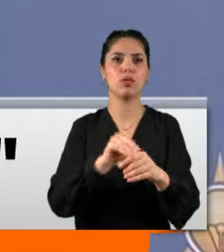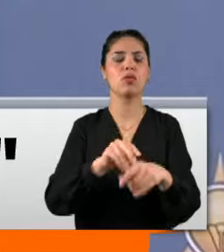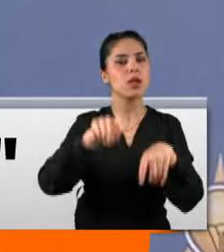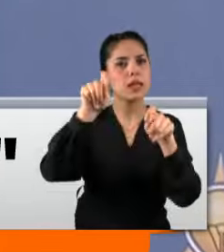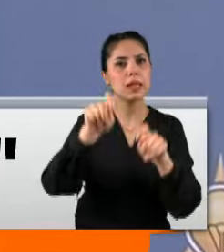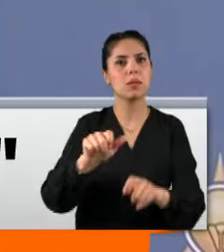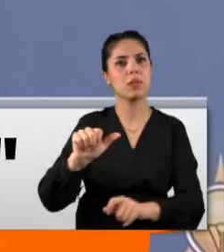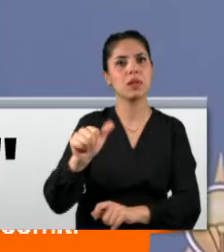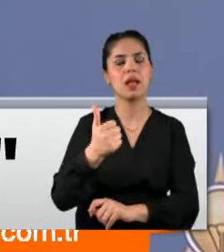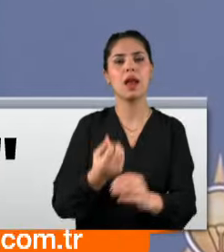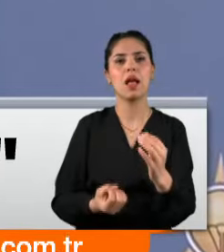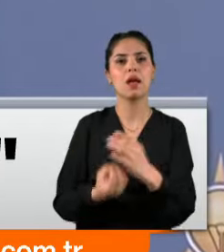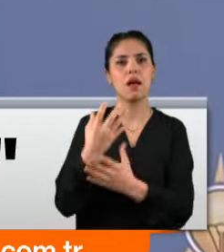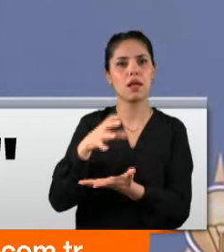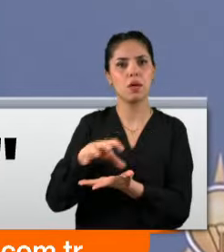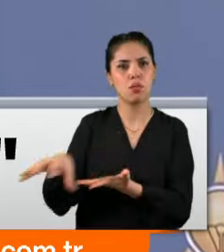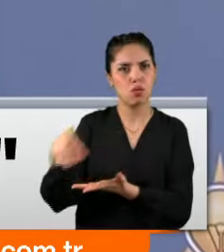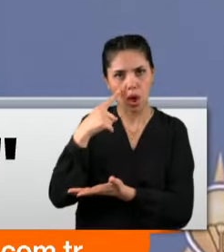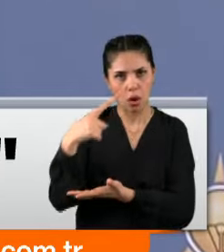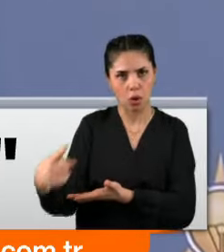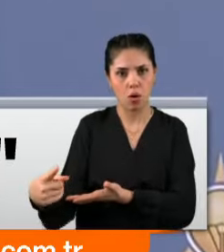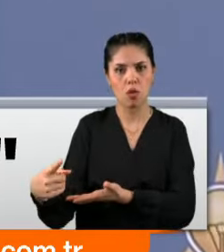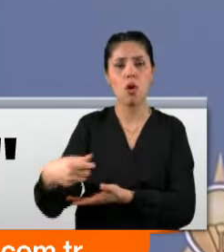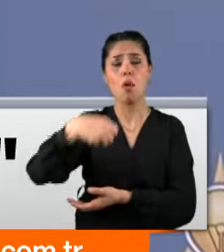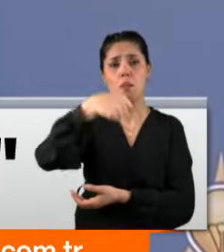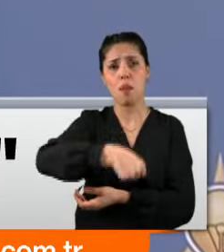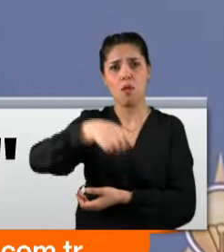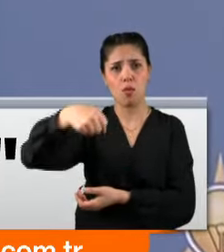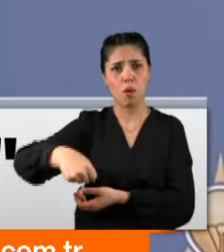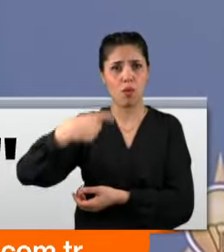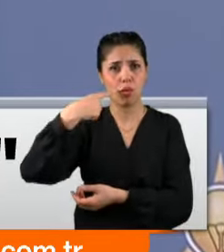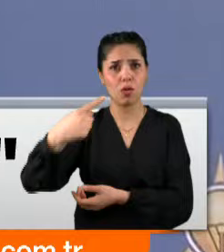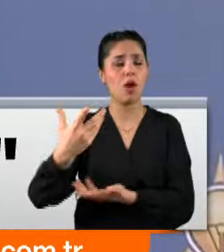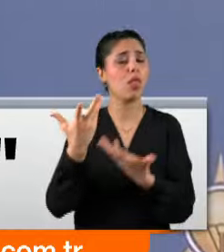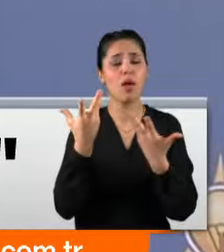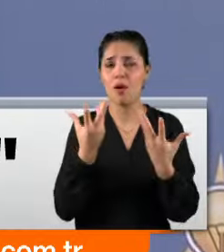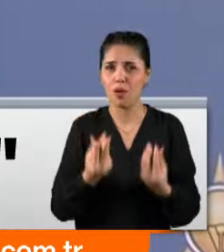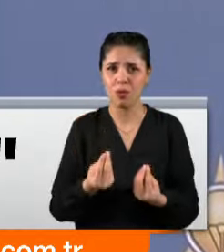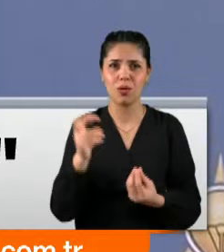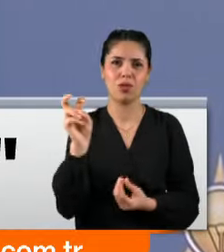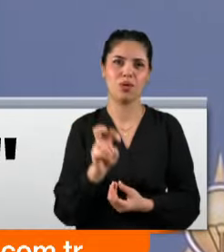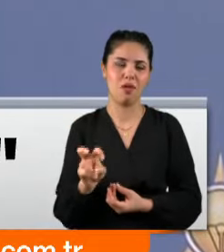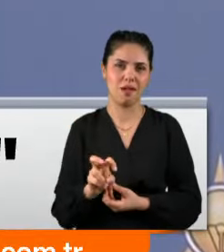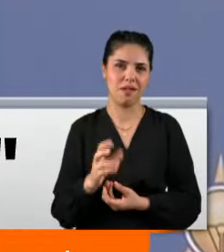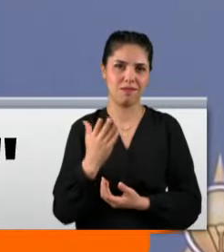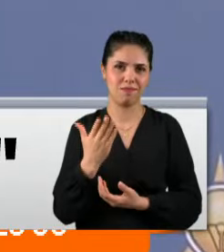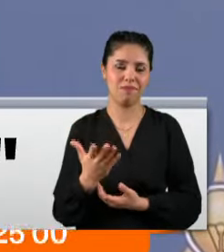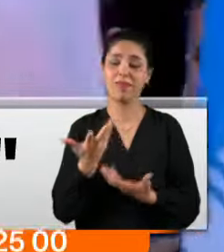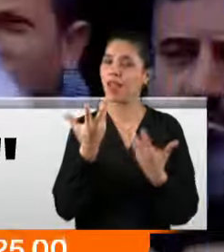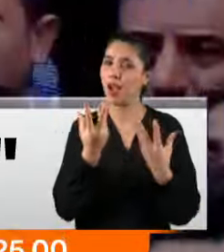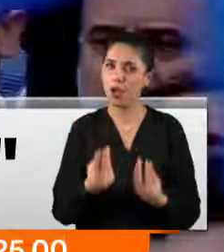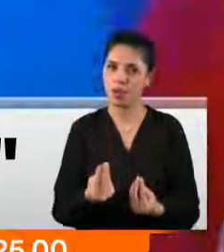kullanılması gereken kaynaklar bavul bavul ne oldu? Dolar. Ne